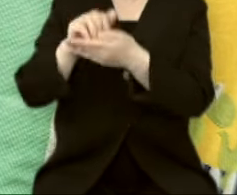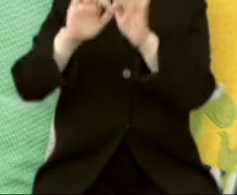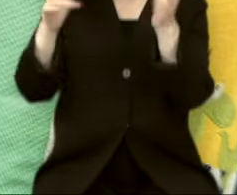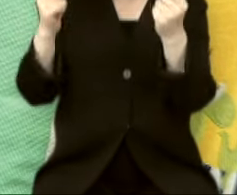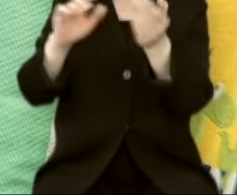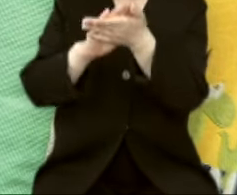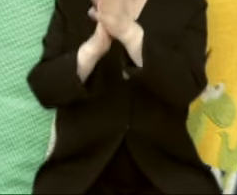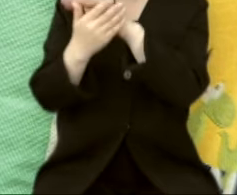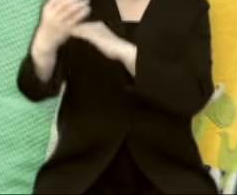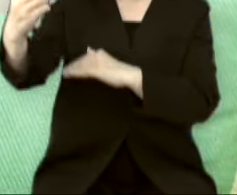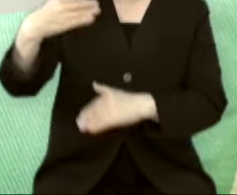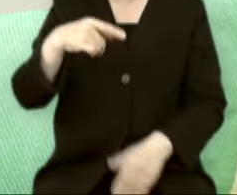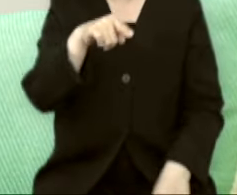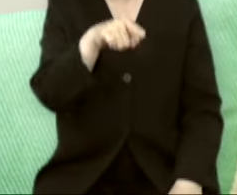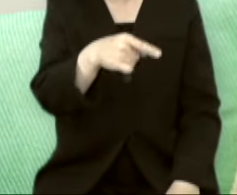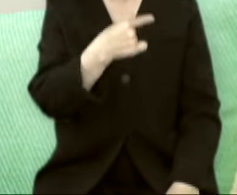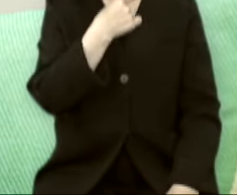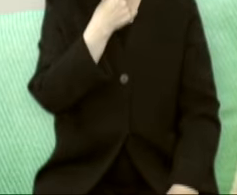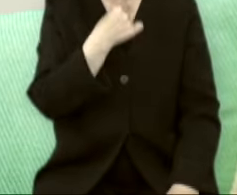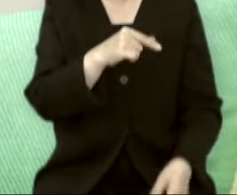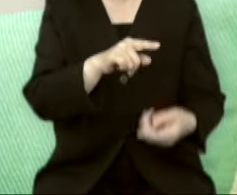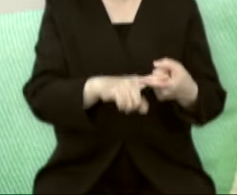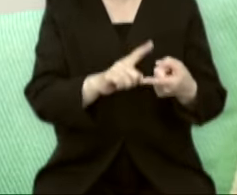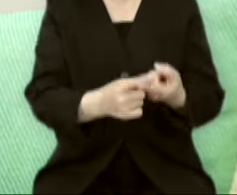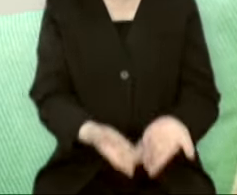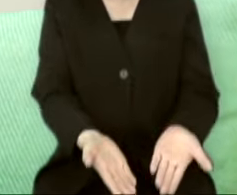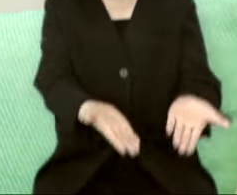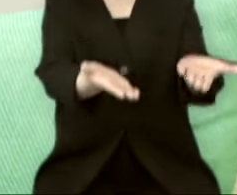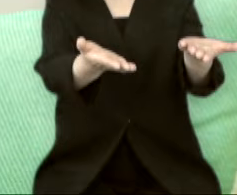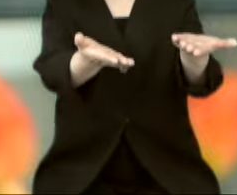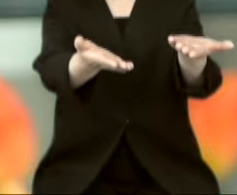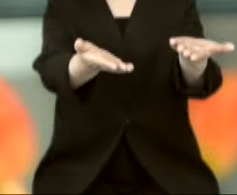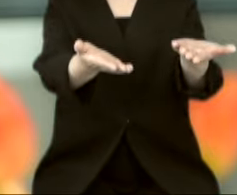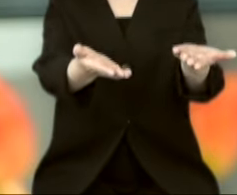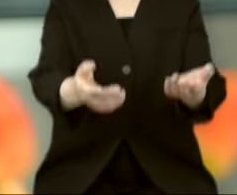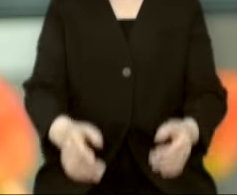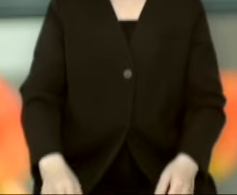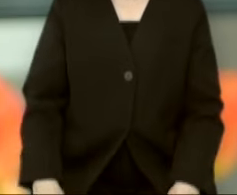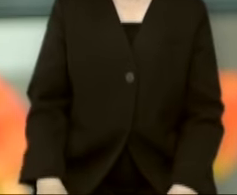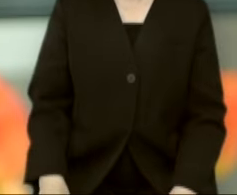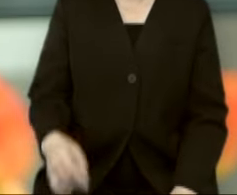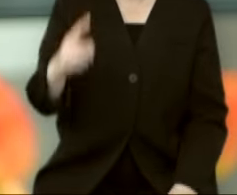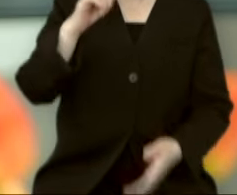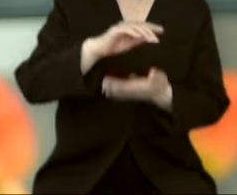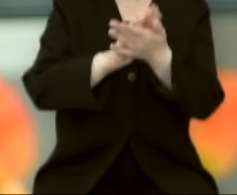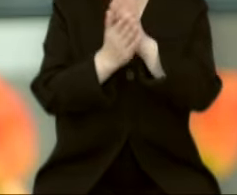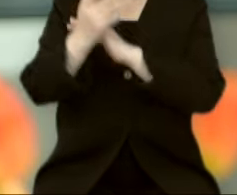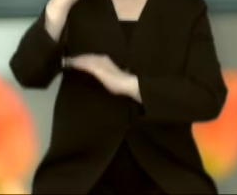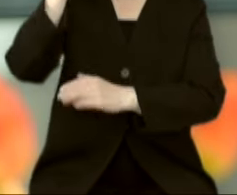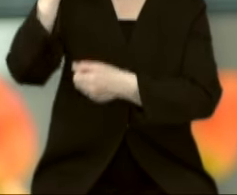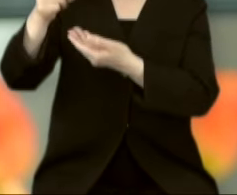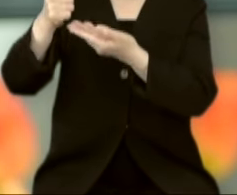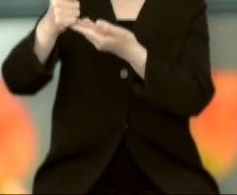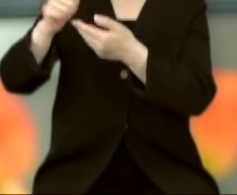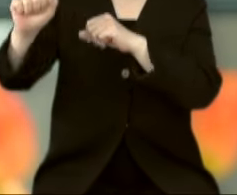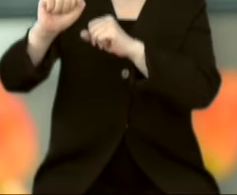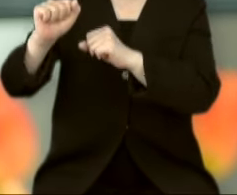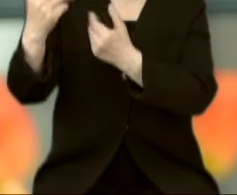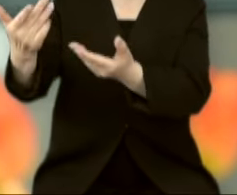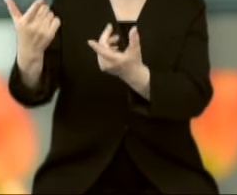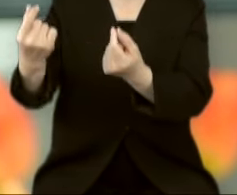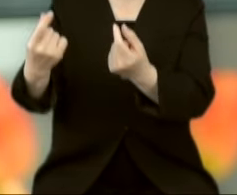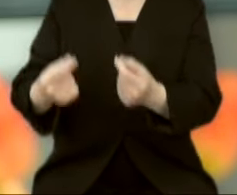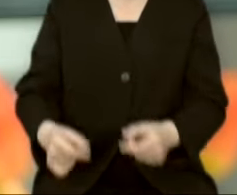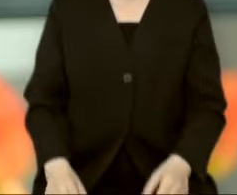천사처럼 변하면서 말하기를 당신이 하고 싶은 거 다 하세요. 어떻게 그렇게 됐을까? 하나님이 하나님께서